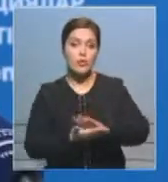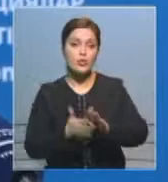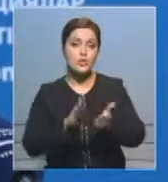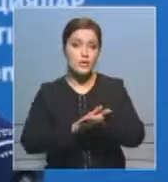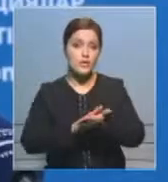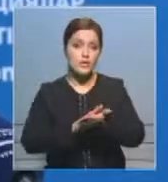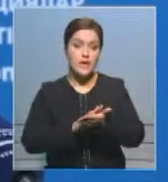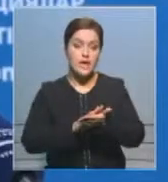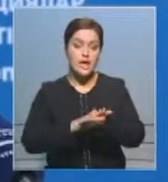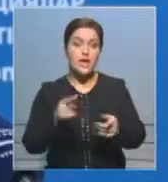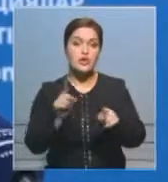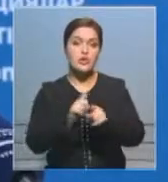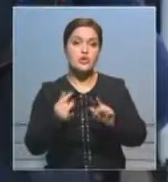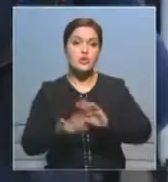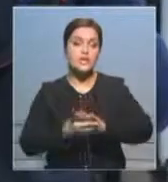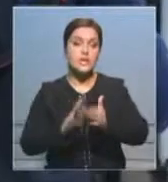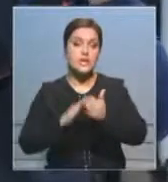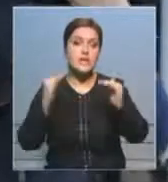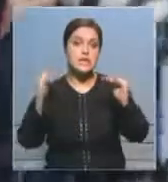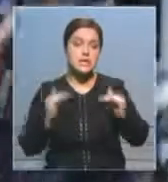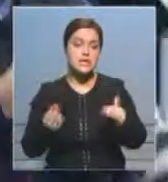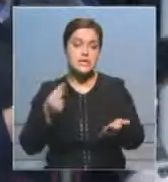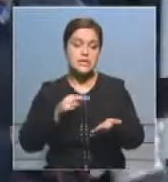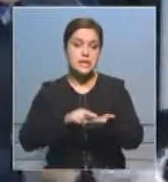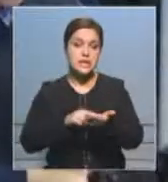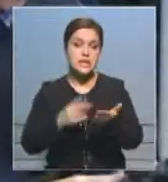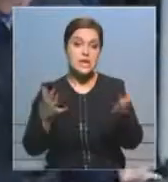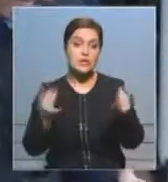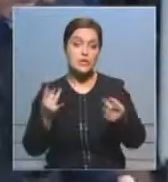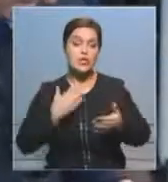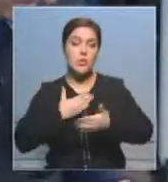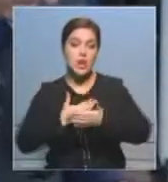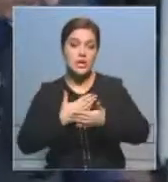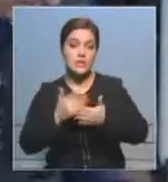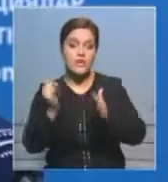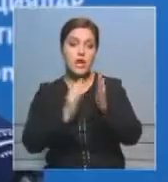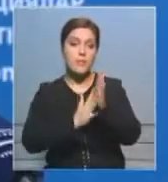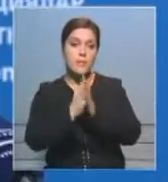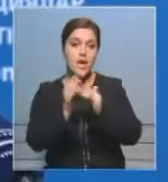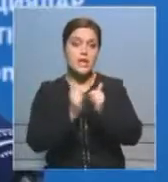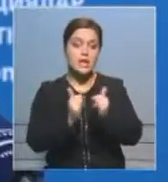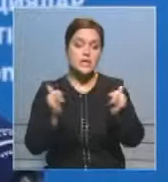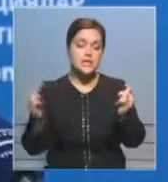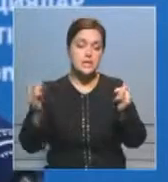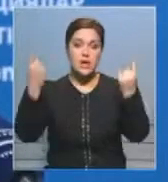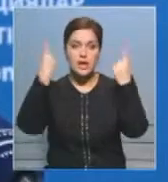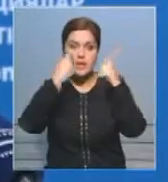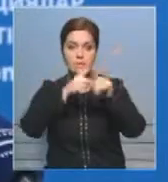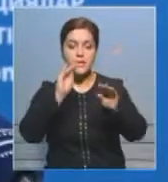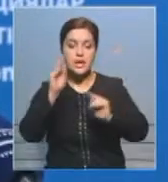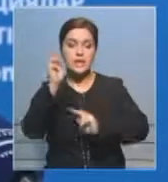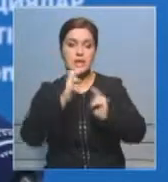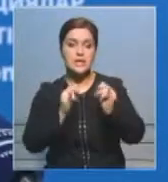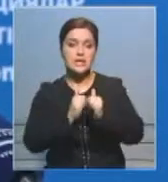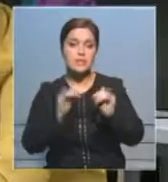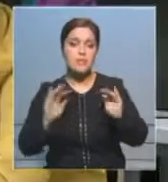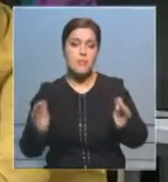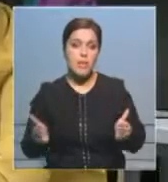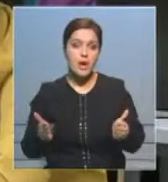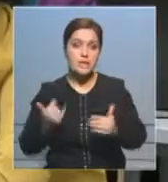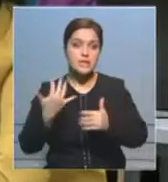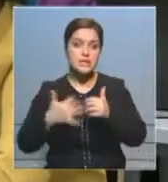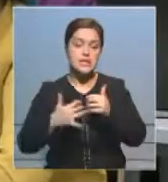условиях низких цен на сырье активно продолжая и развивая индустриализации и развитие мало среднем визит